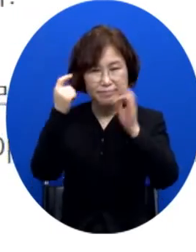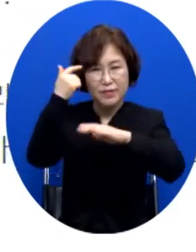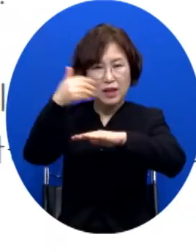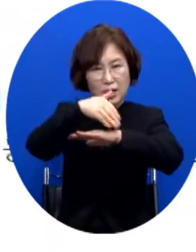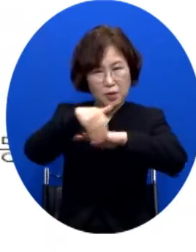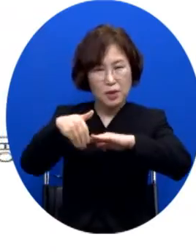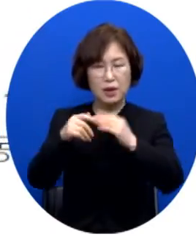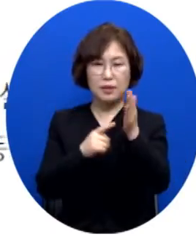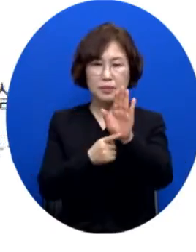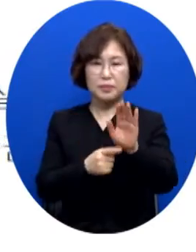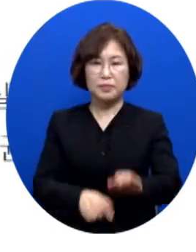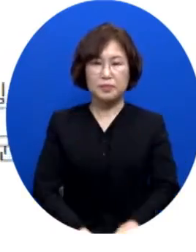말했습니다